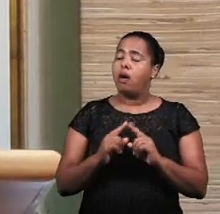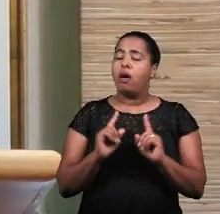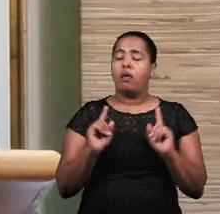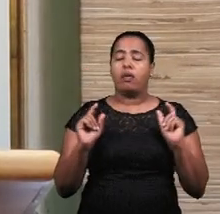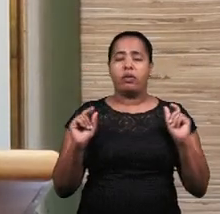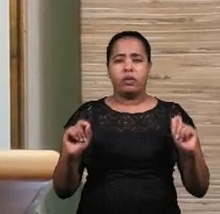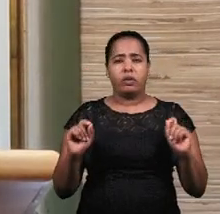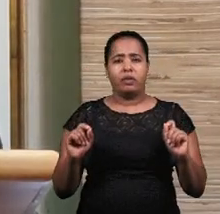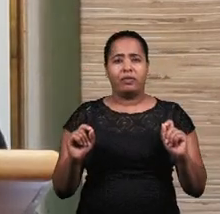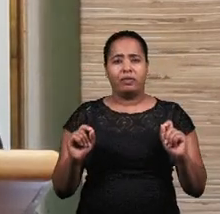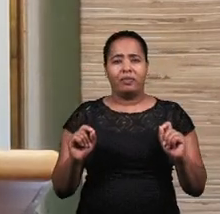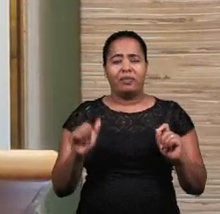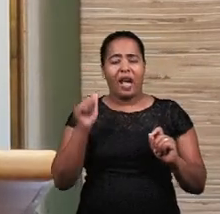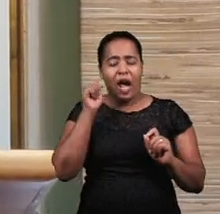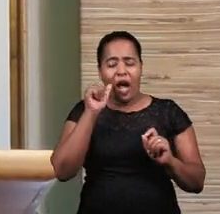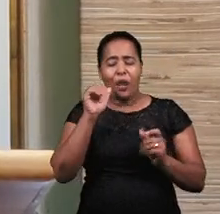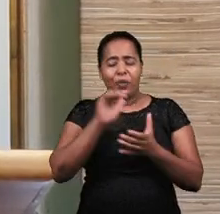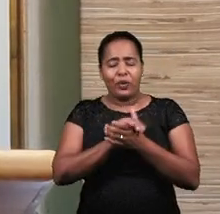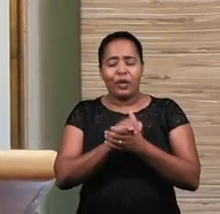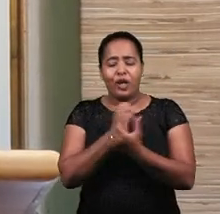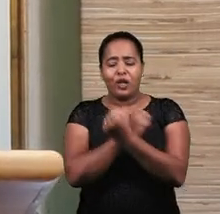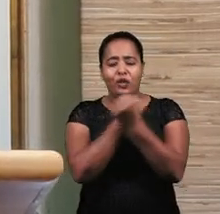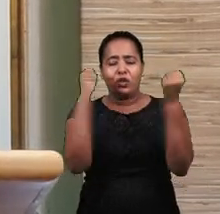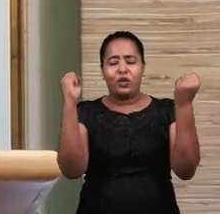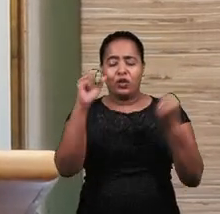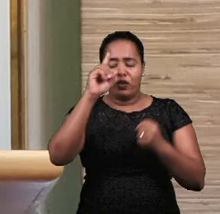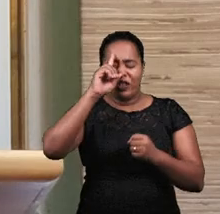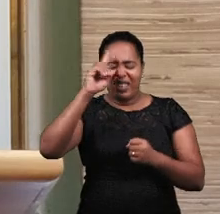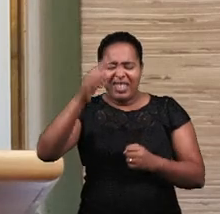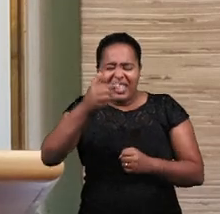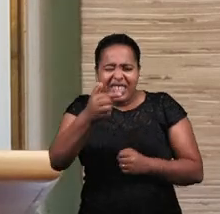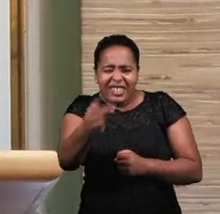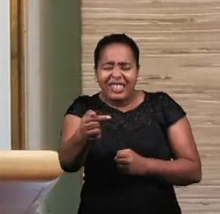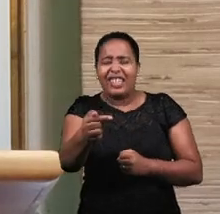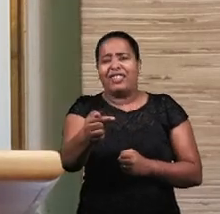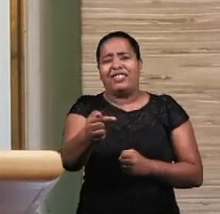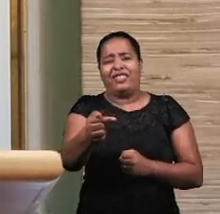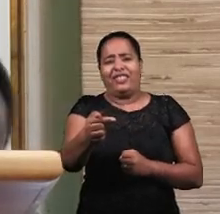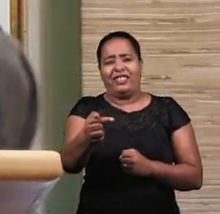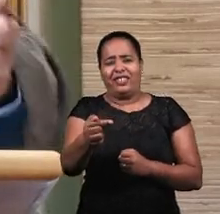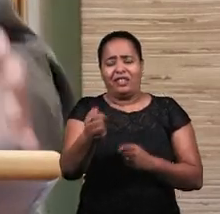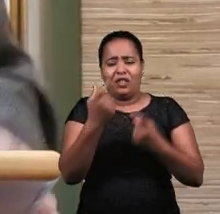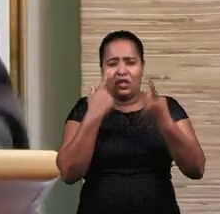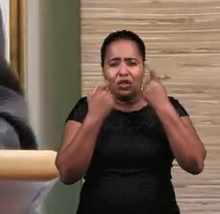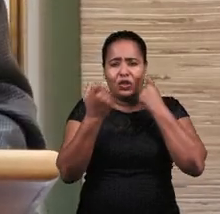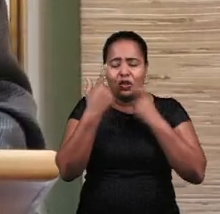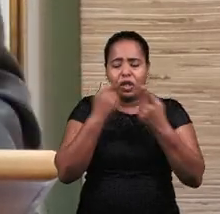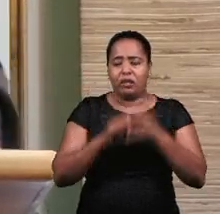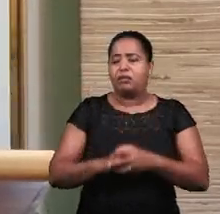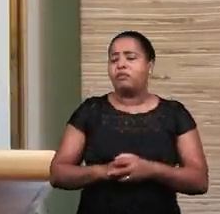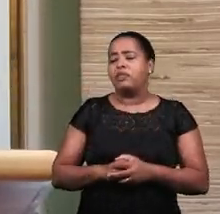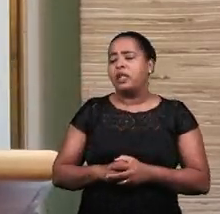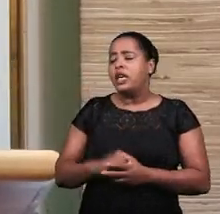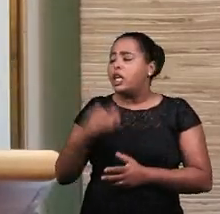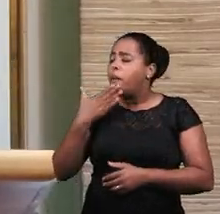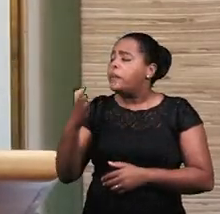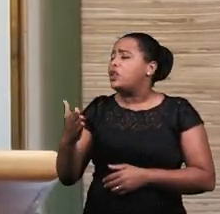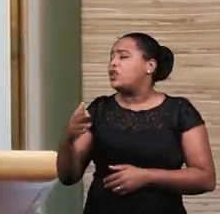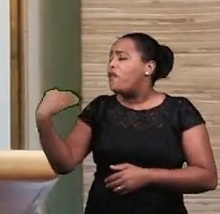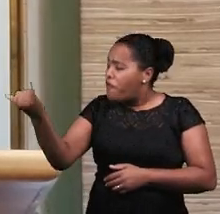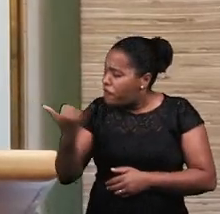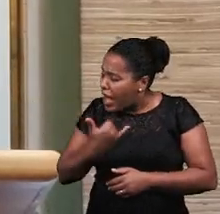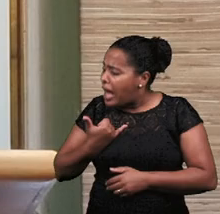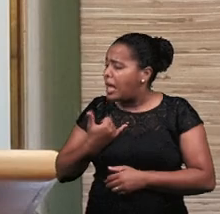il a pleuré 7 jours. Hein? Et raconte l'énigme. Il a raconté l'énigme. Elle est allée